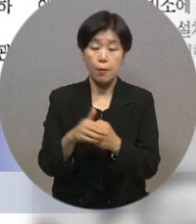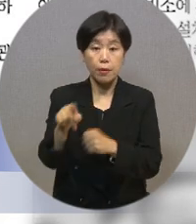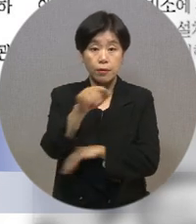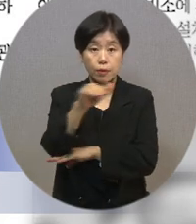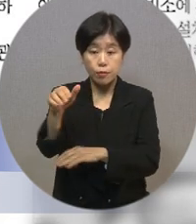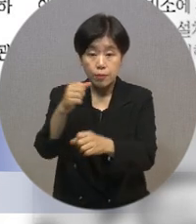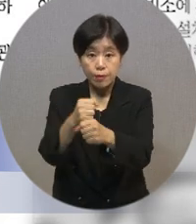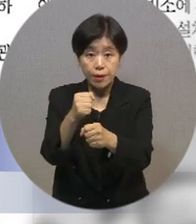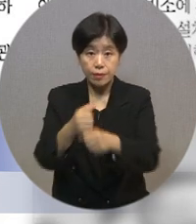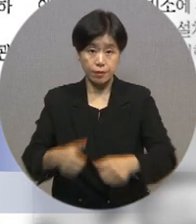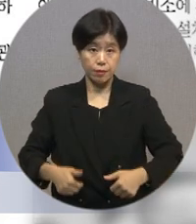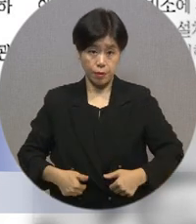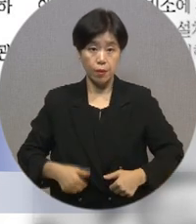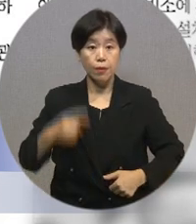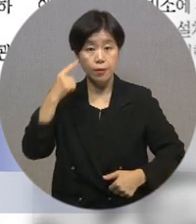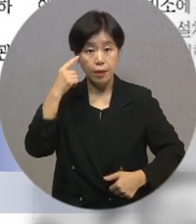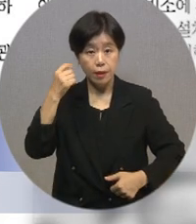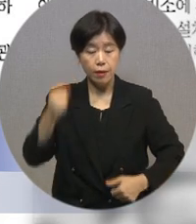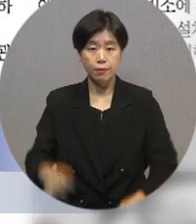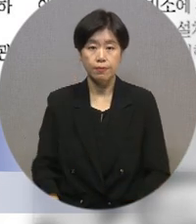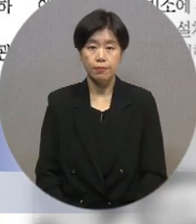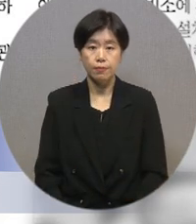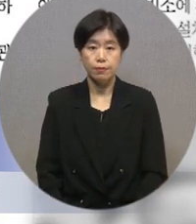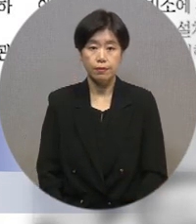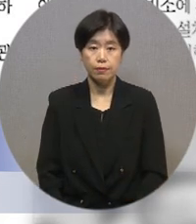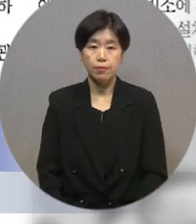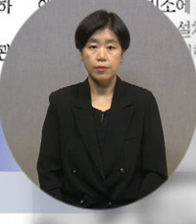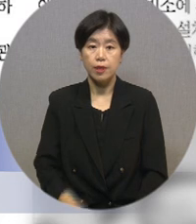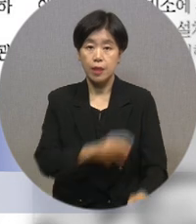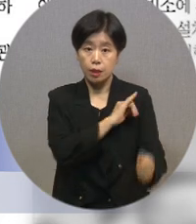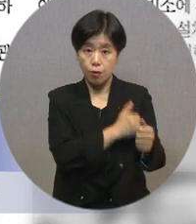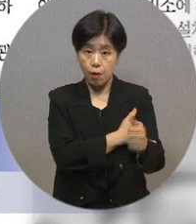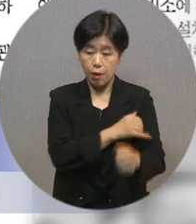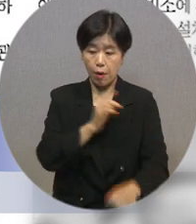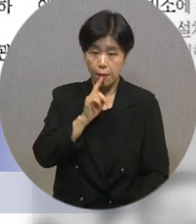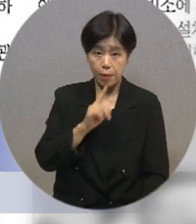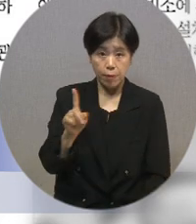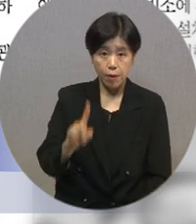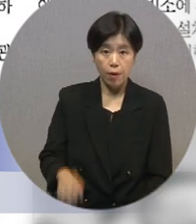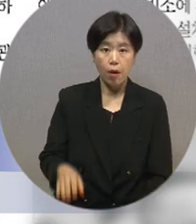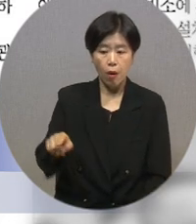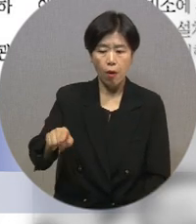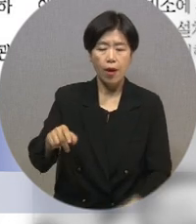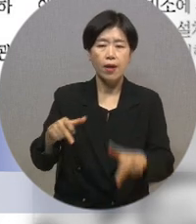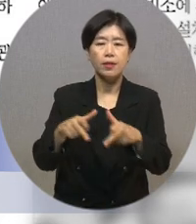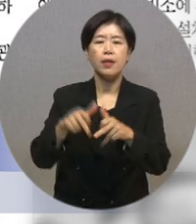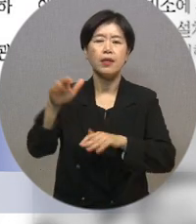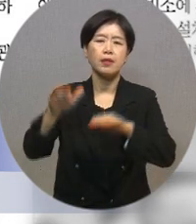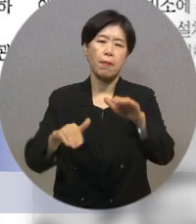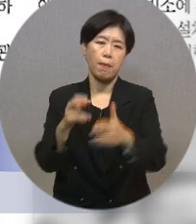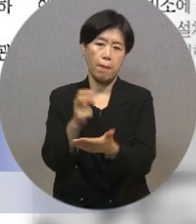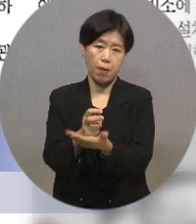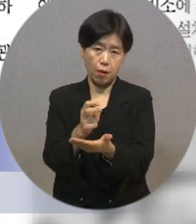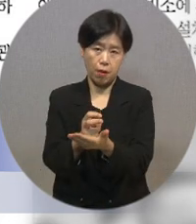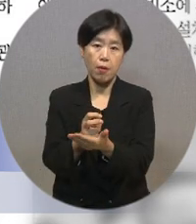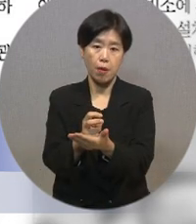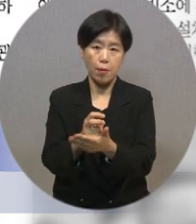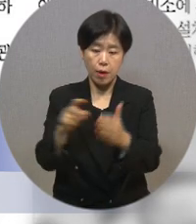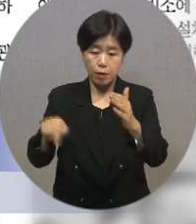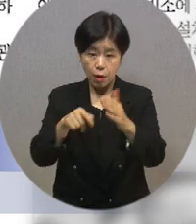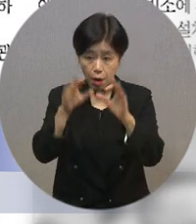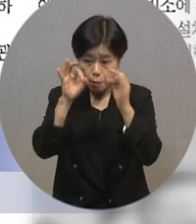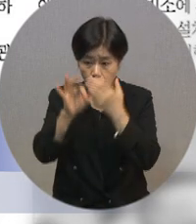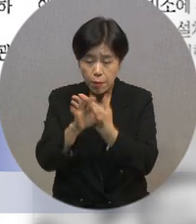필요하다고 판단했는데요 어 인권위는 관련 시행령은 장차법 위임받는 최소 기준을 제시하고